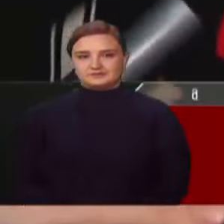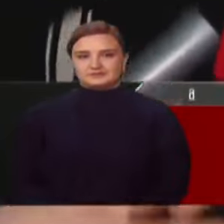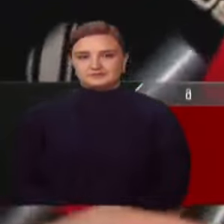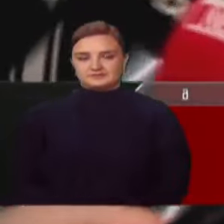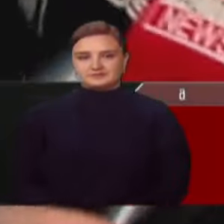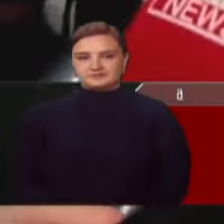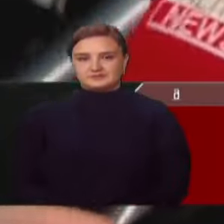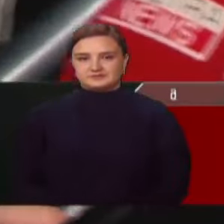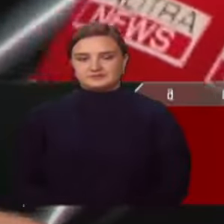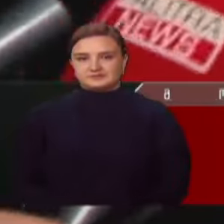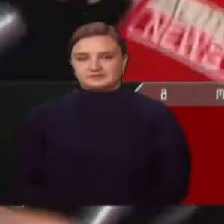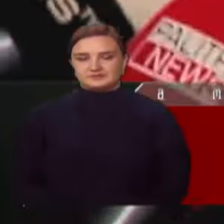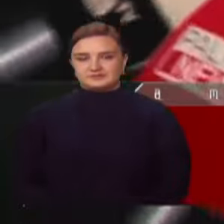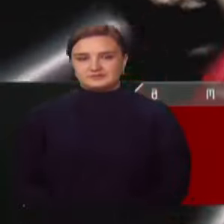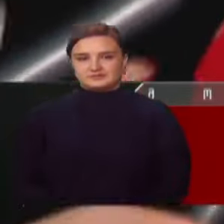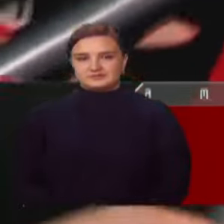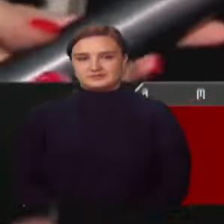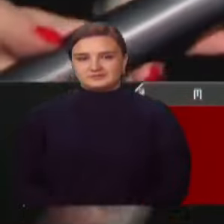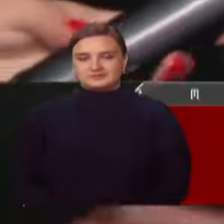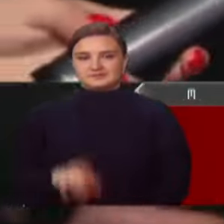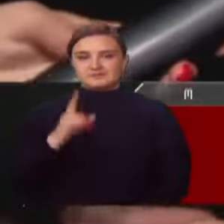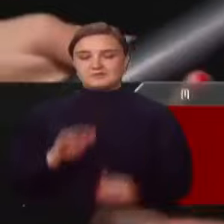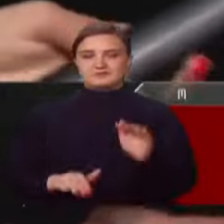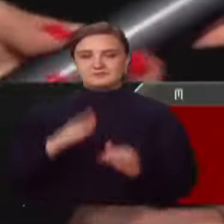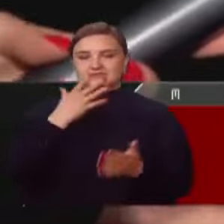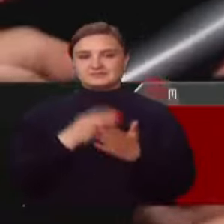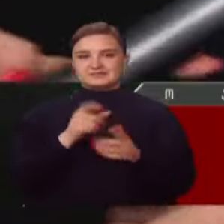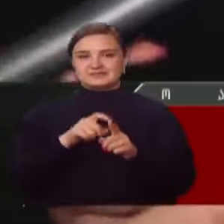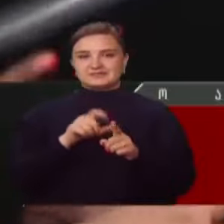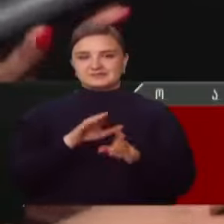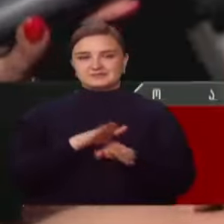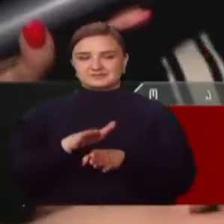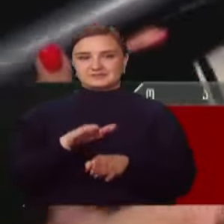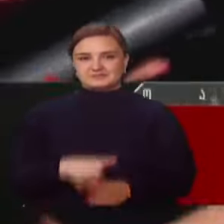ამ ბავშვობიდან ასრულებდა თავის სიტყვას.